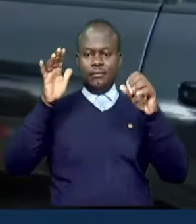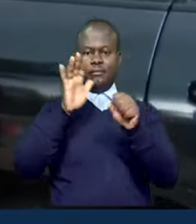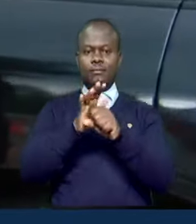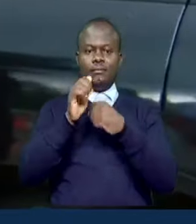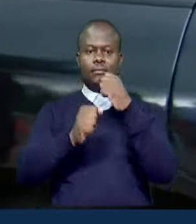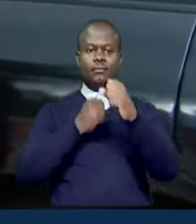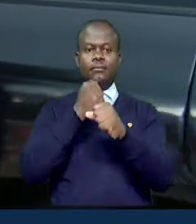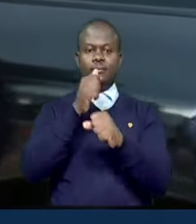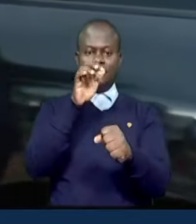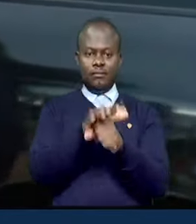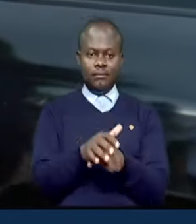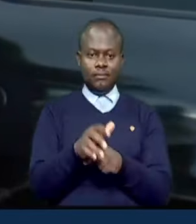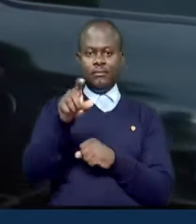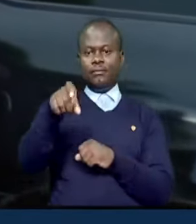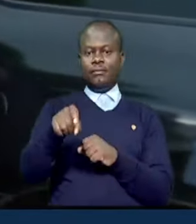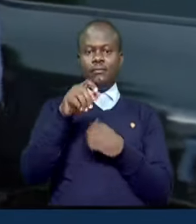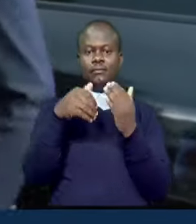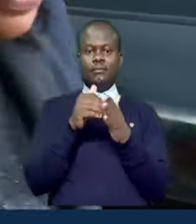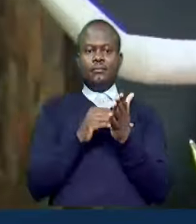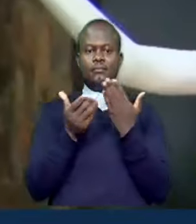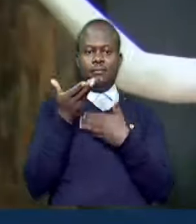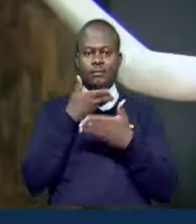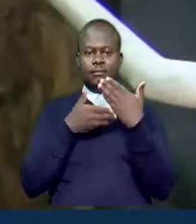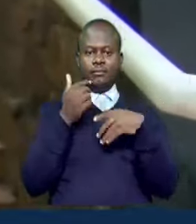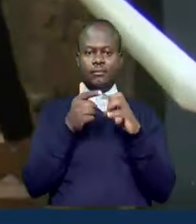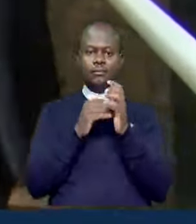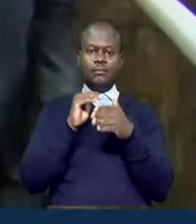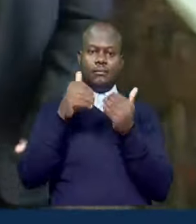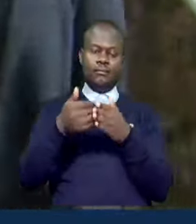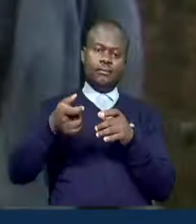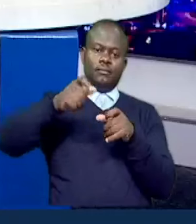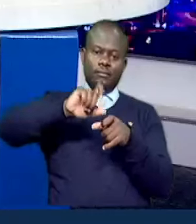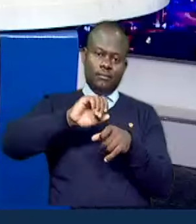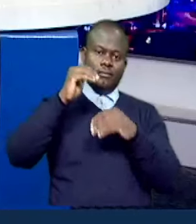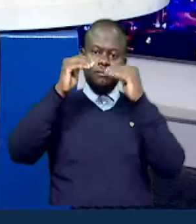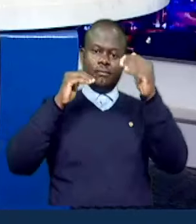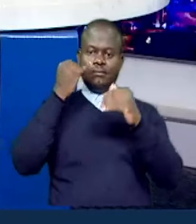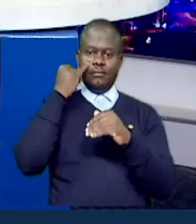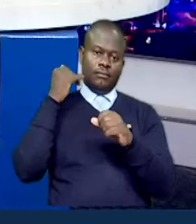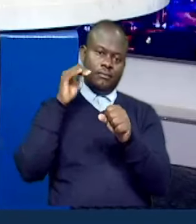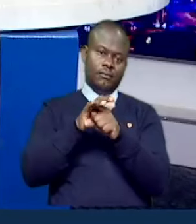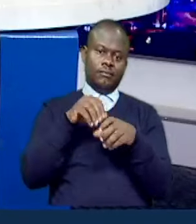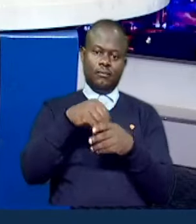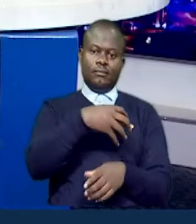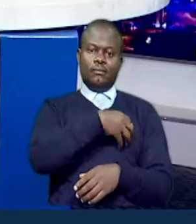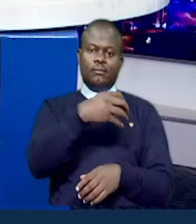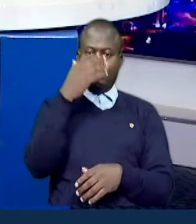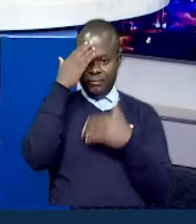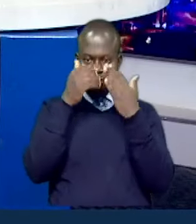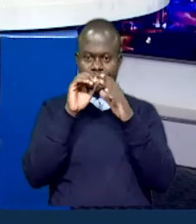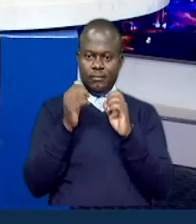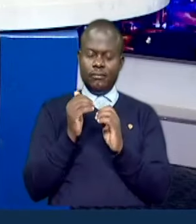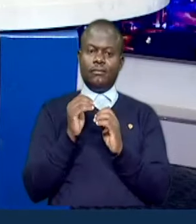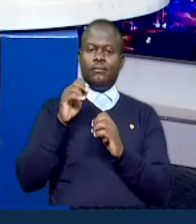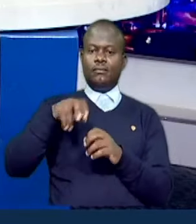y'imyaka myinshi bari bakeneye kuba bagenderanira ariko hejuru y'ibyo ngibyo ni n'urwego rukomeye cyane mu bukungu aho kugira ngo bajye